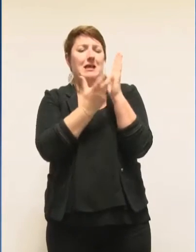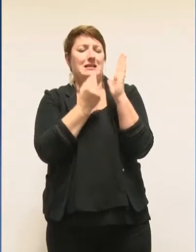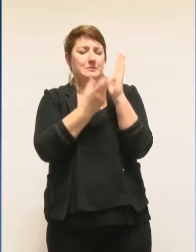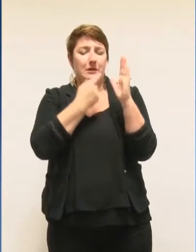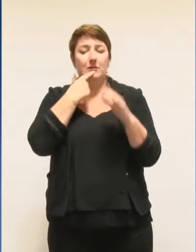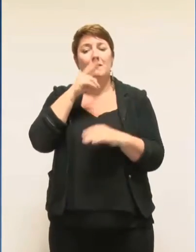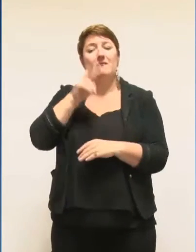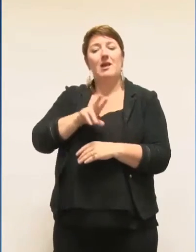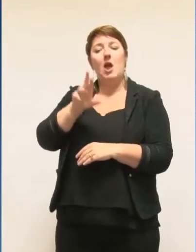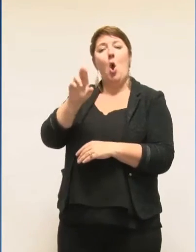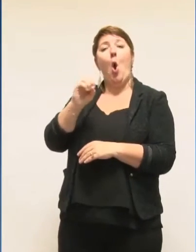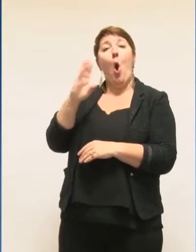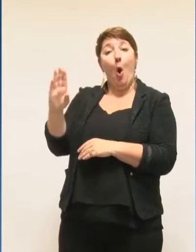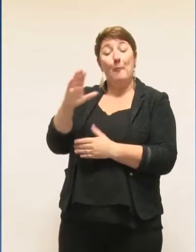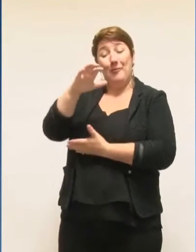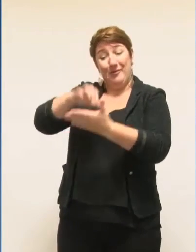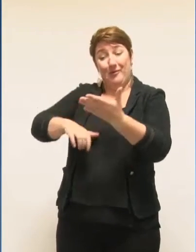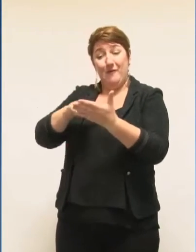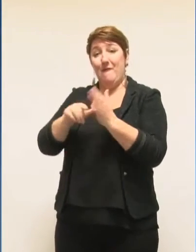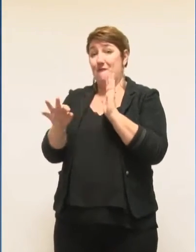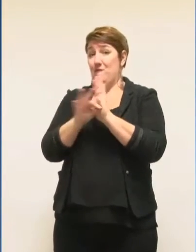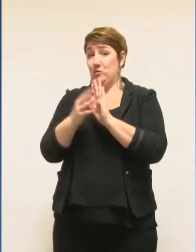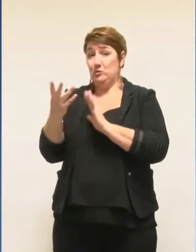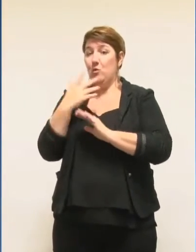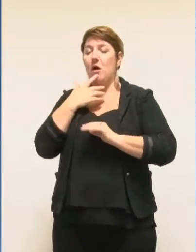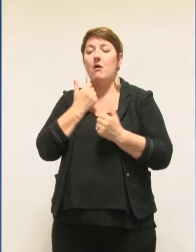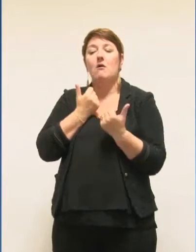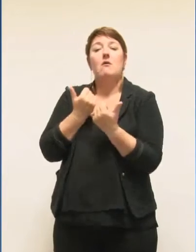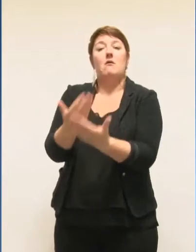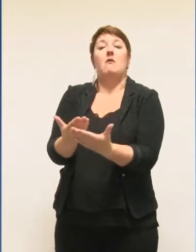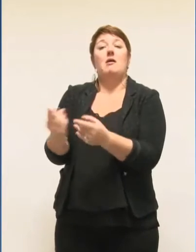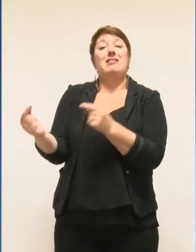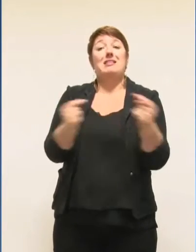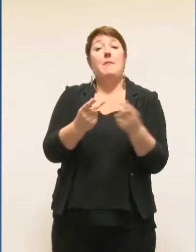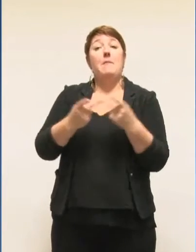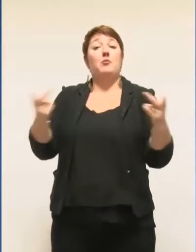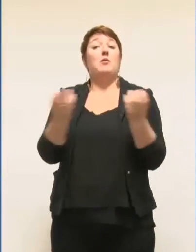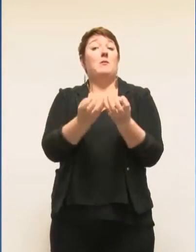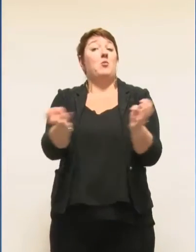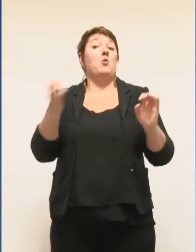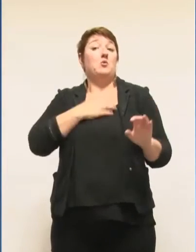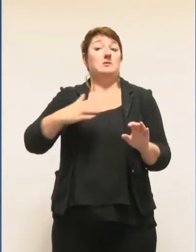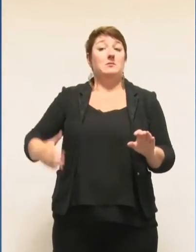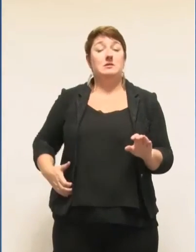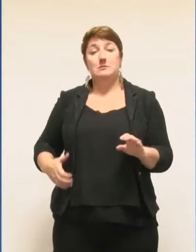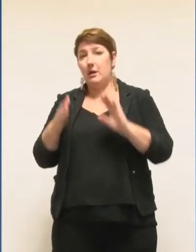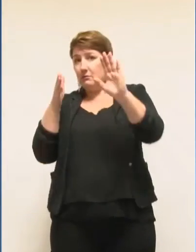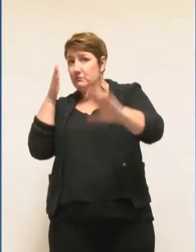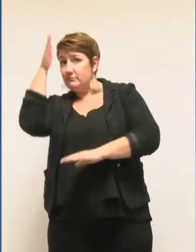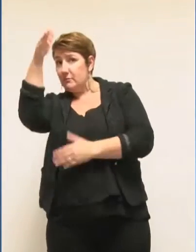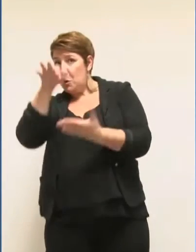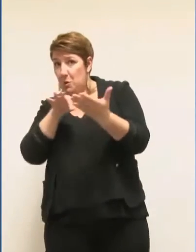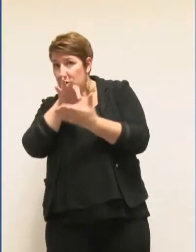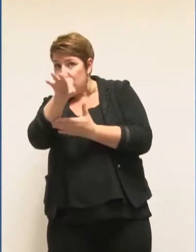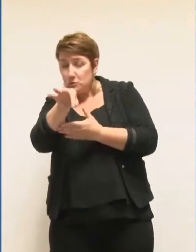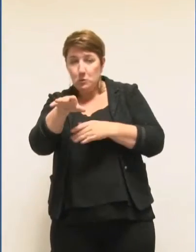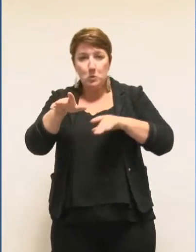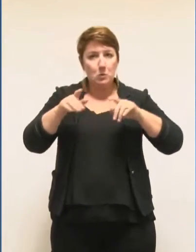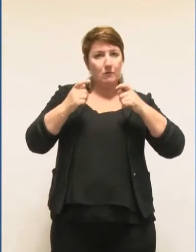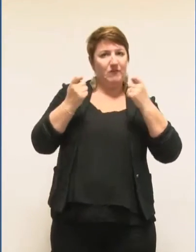débat public et en conseil municipal les grandes orientations de la politique financière qui sera suivie, de la stratégie